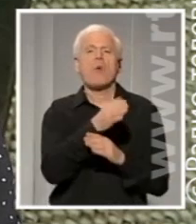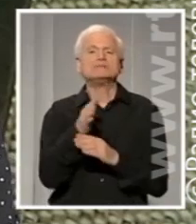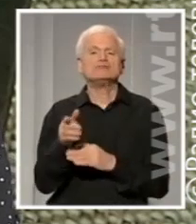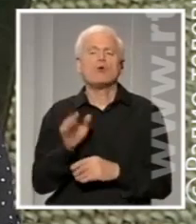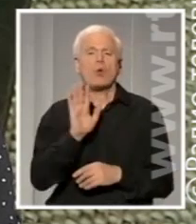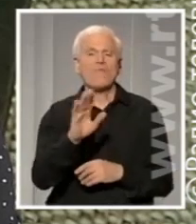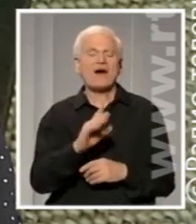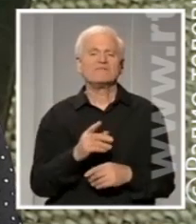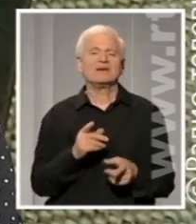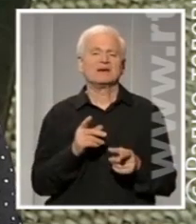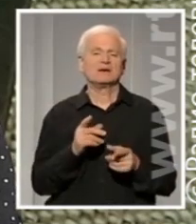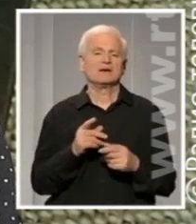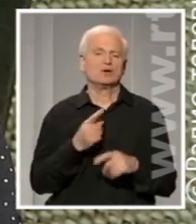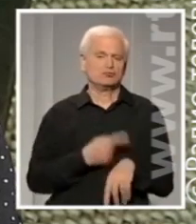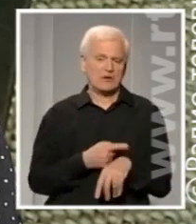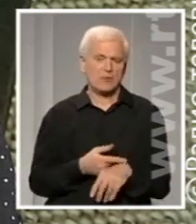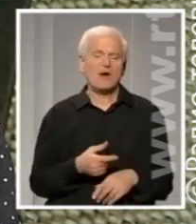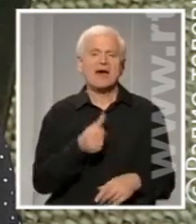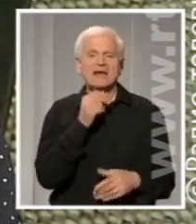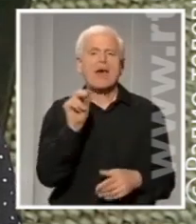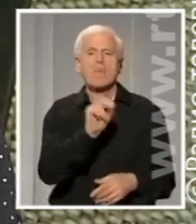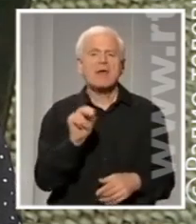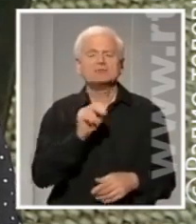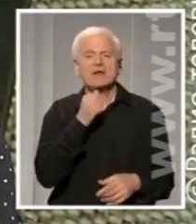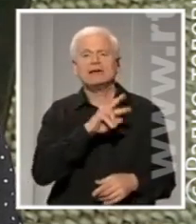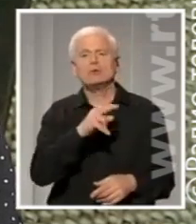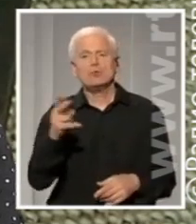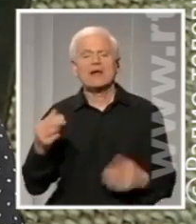ovakvih časova, do beleženja svih drugih